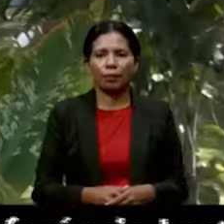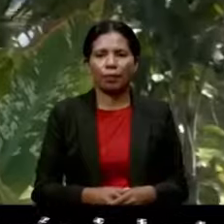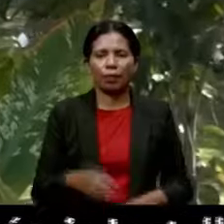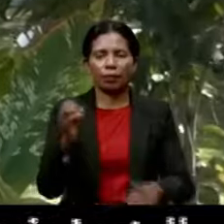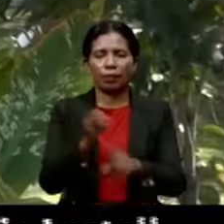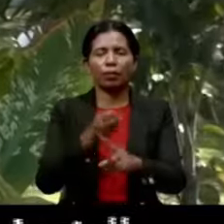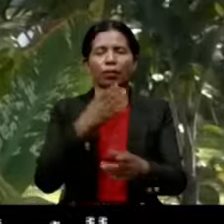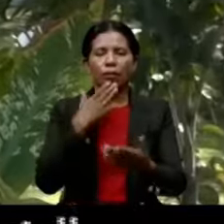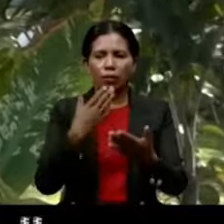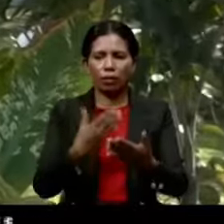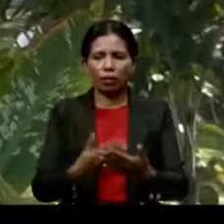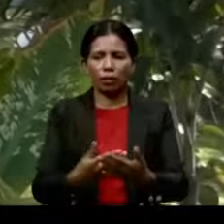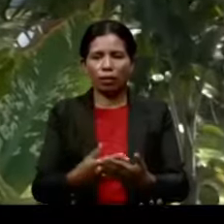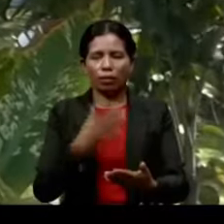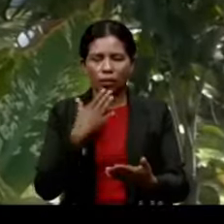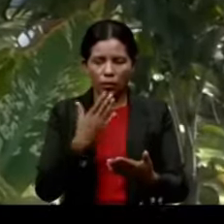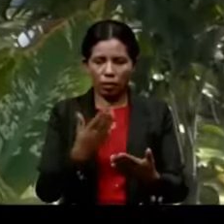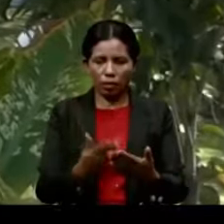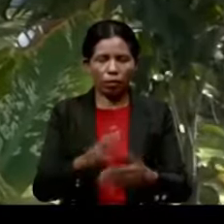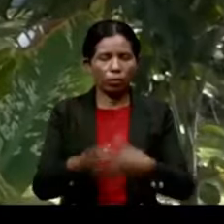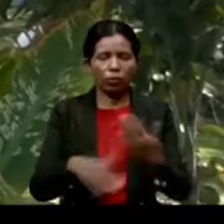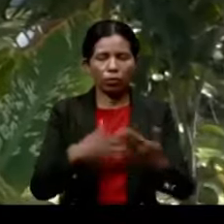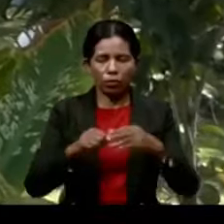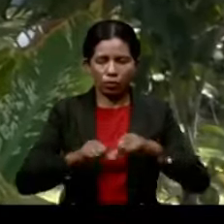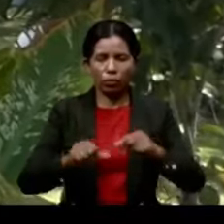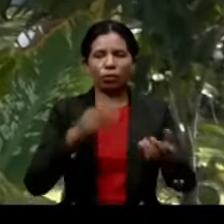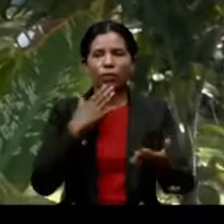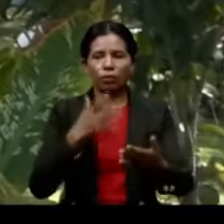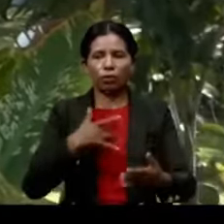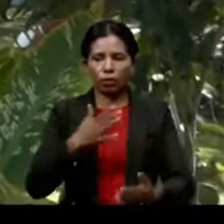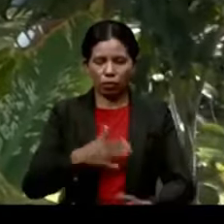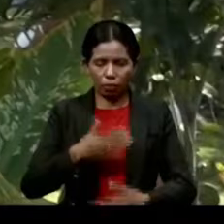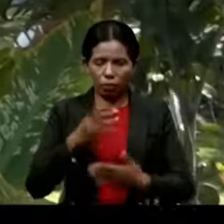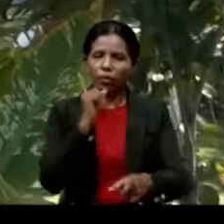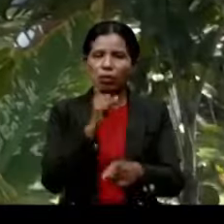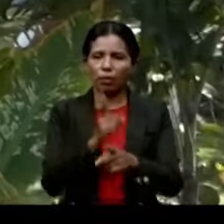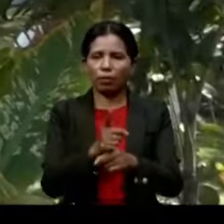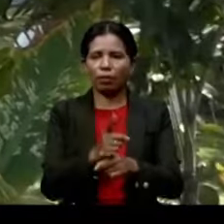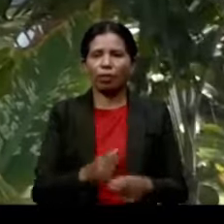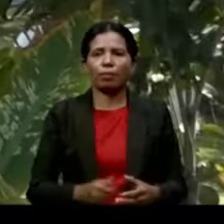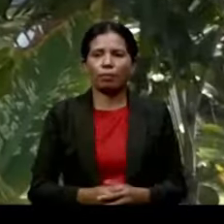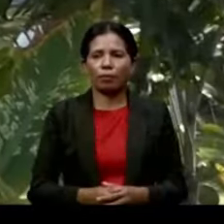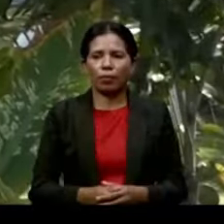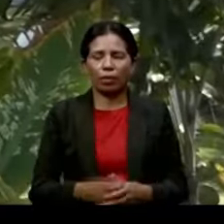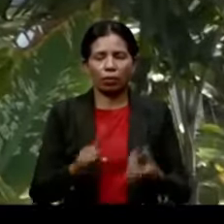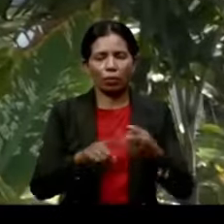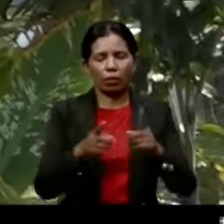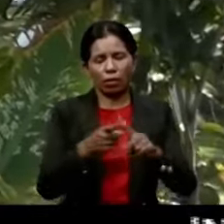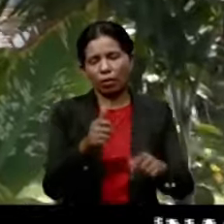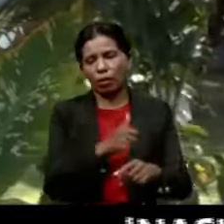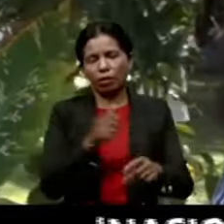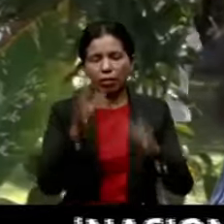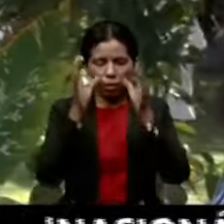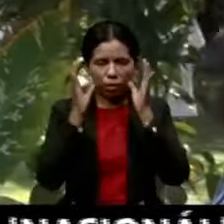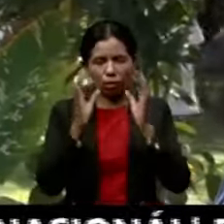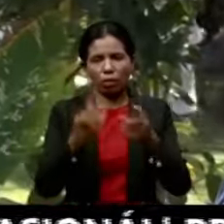oportunidari dene be mak lau lelaku nane dia, butuh tutulah lah hodia. Sente contente ter situação sana é maluco né bem balu